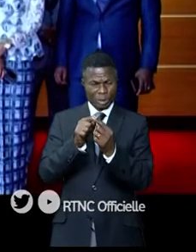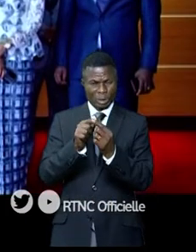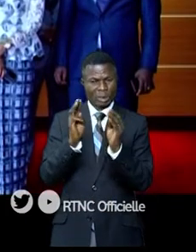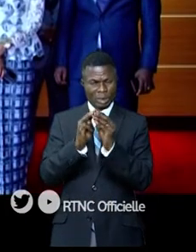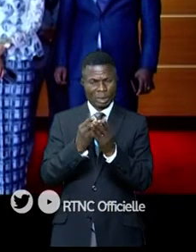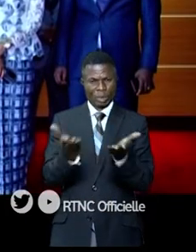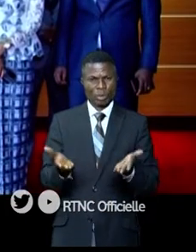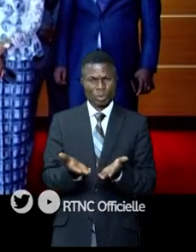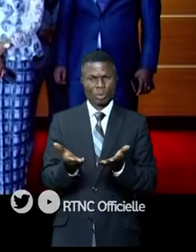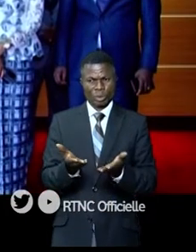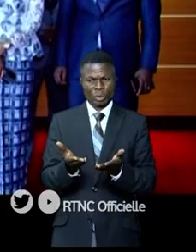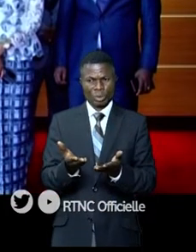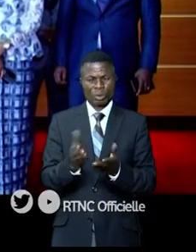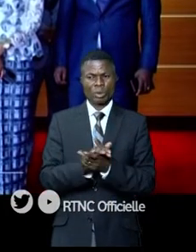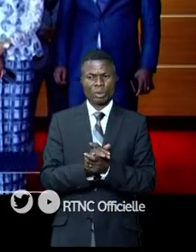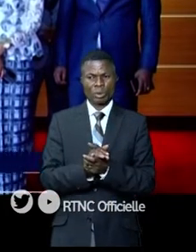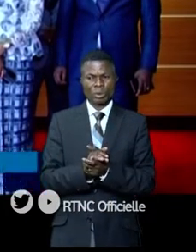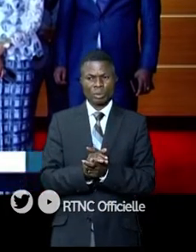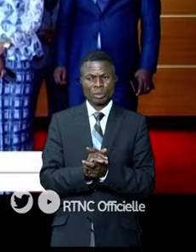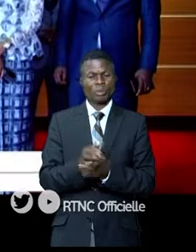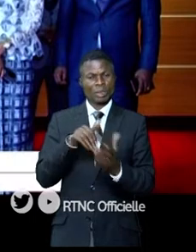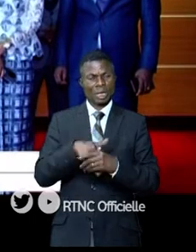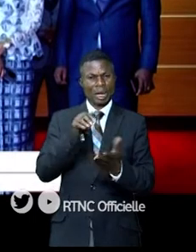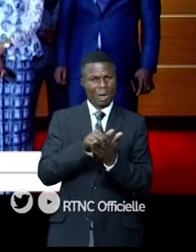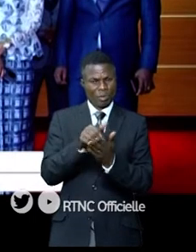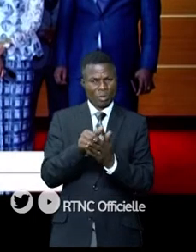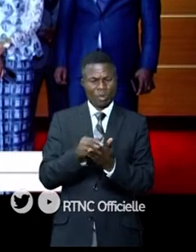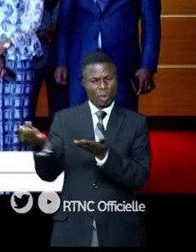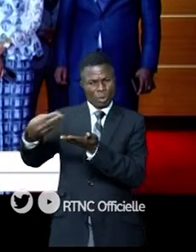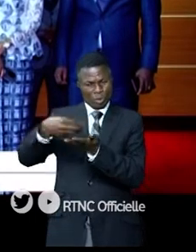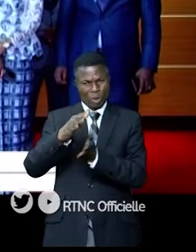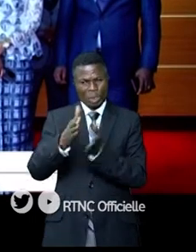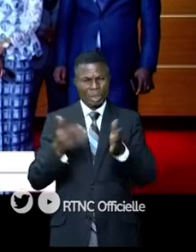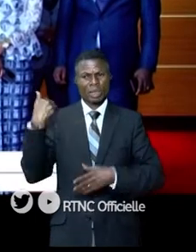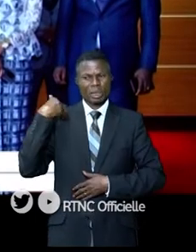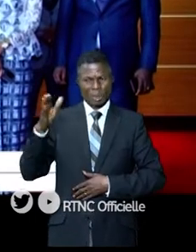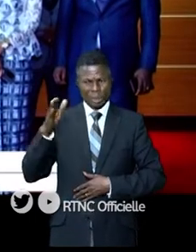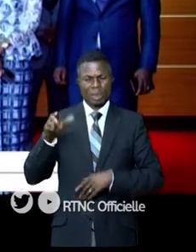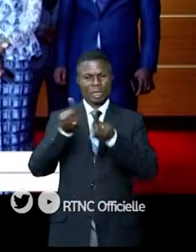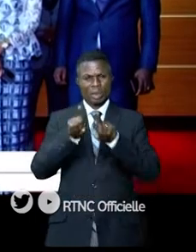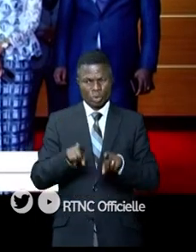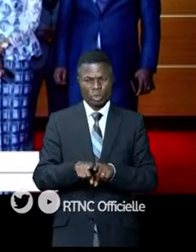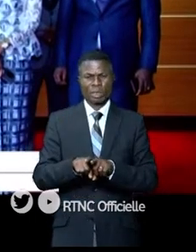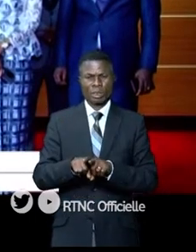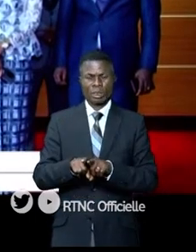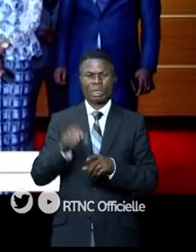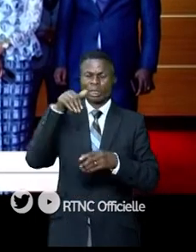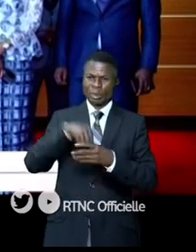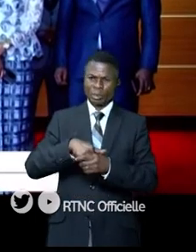comme toujours, dans la faiblesse de mobilisation des recettes en même temps que